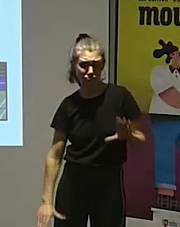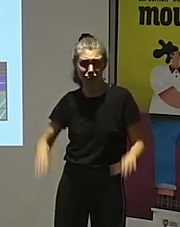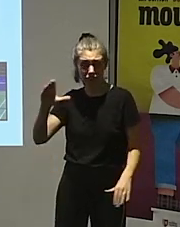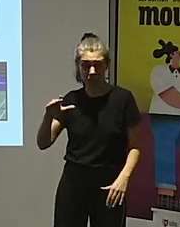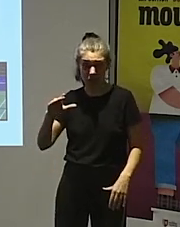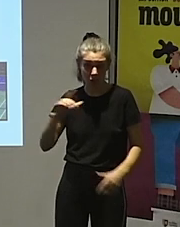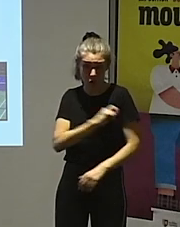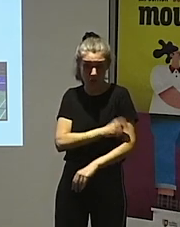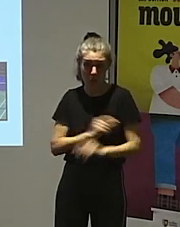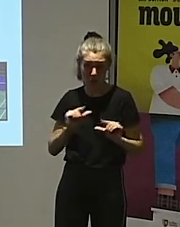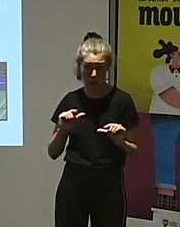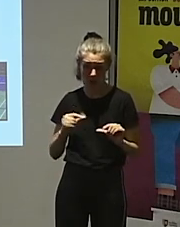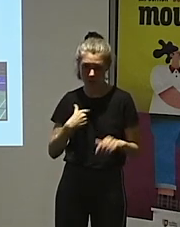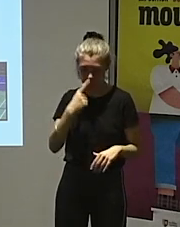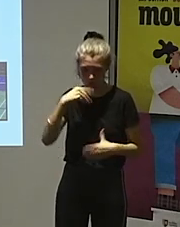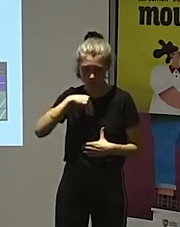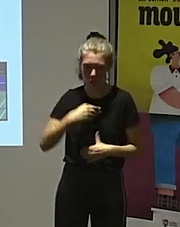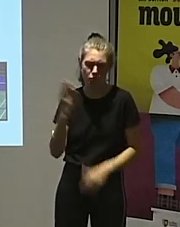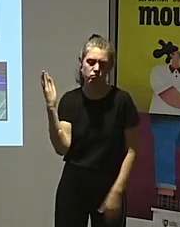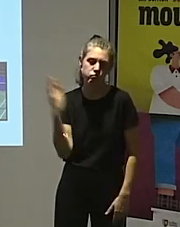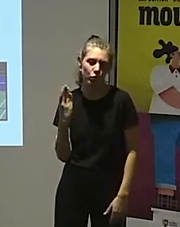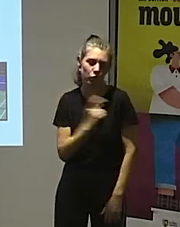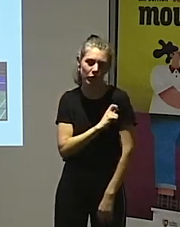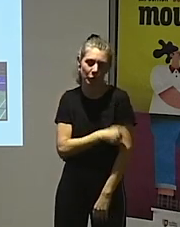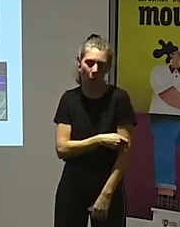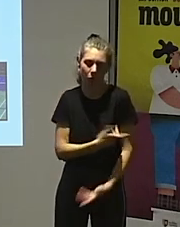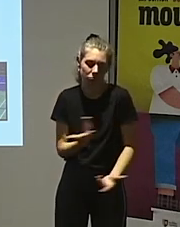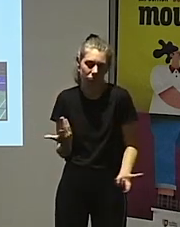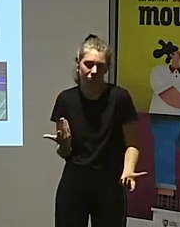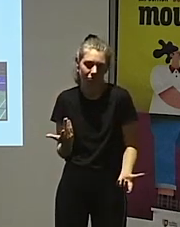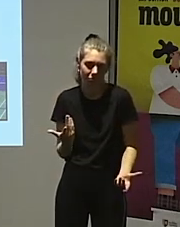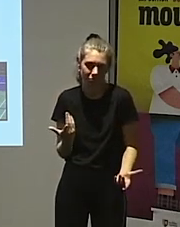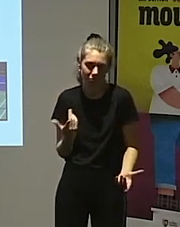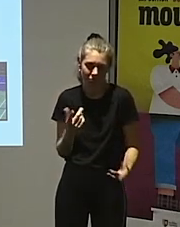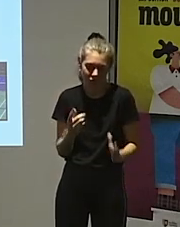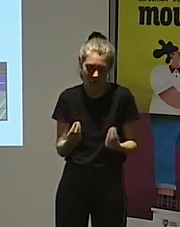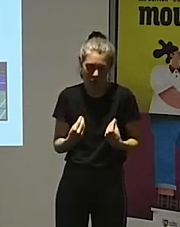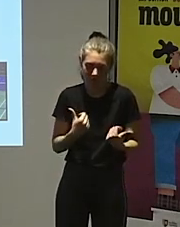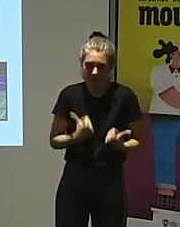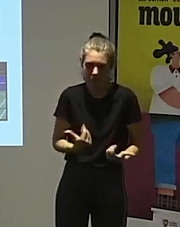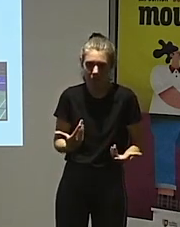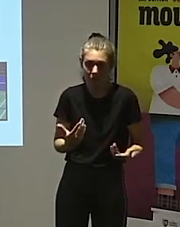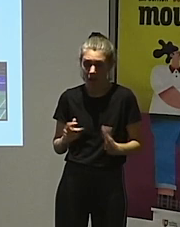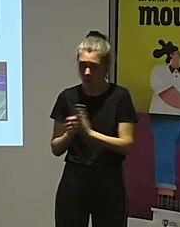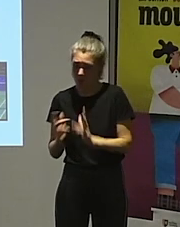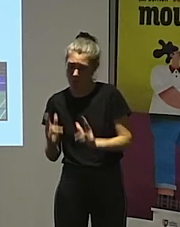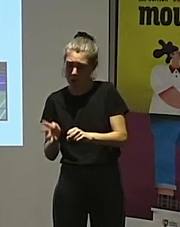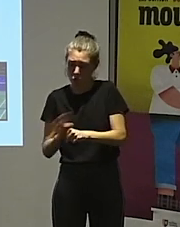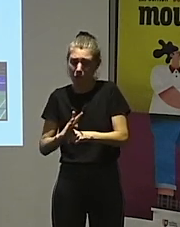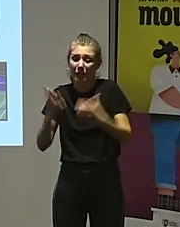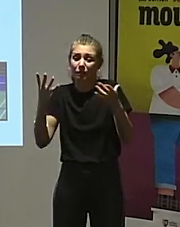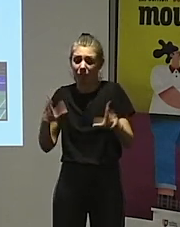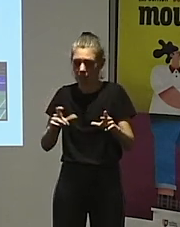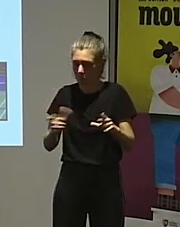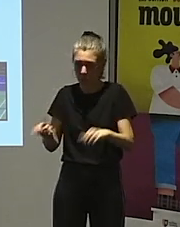besoin de faire du sport pour être bien, bah, après, dès que la pandémie est passée, j'ai repris le sport immédiatement.